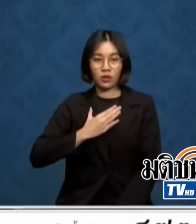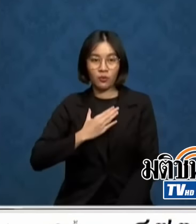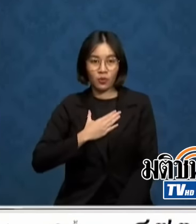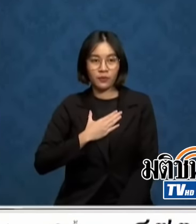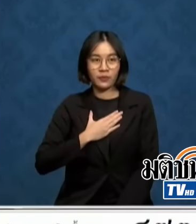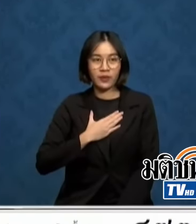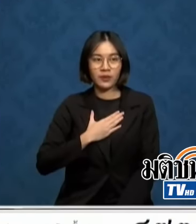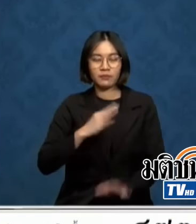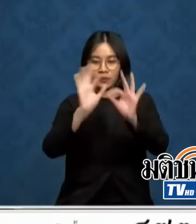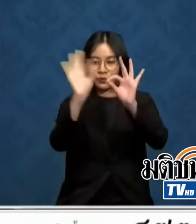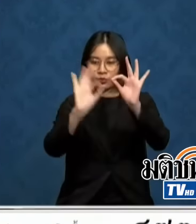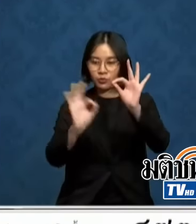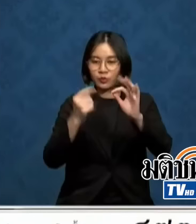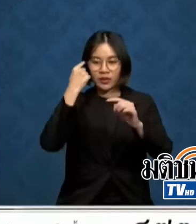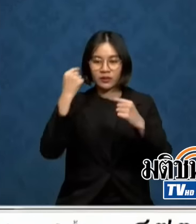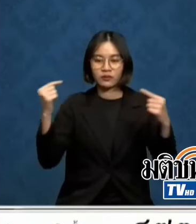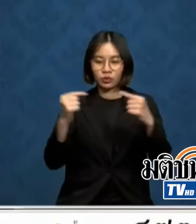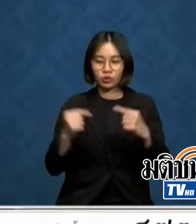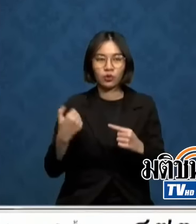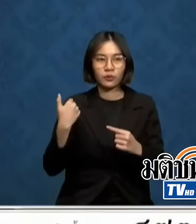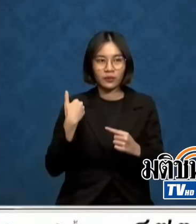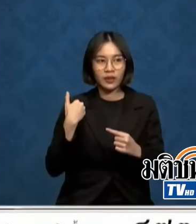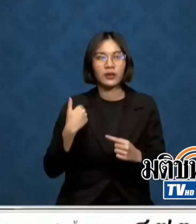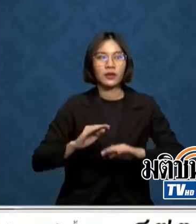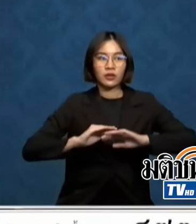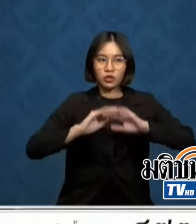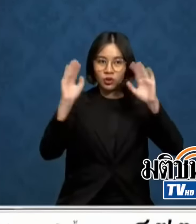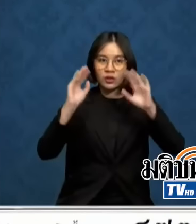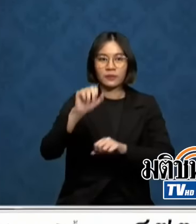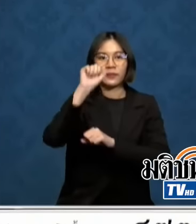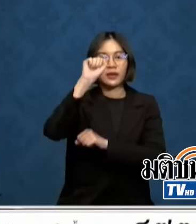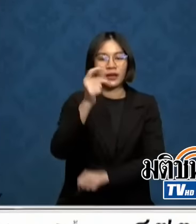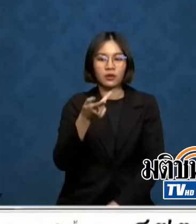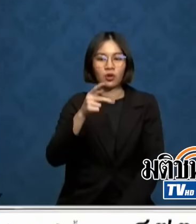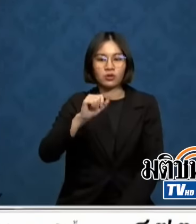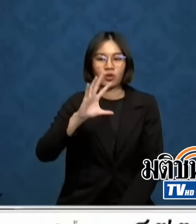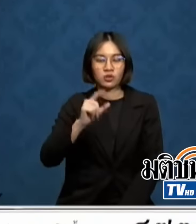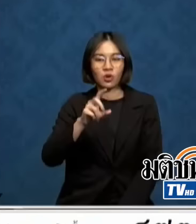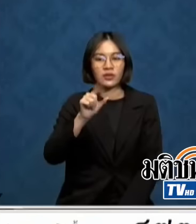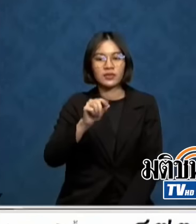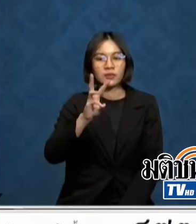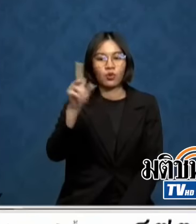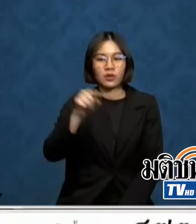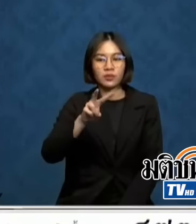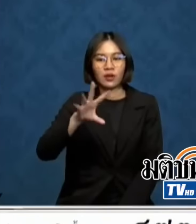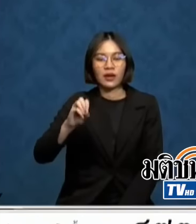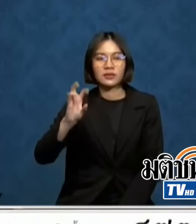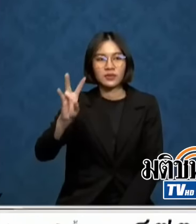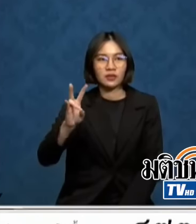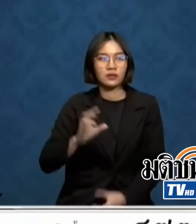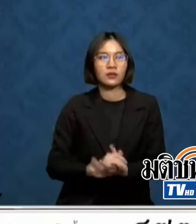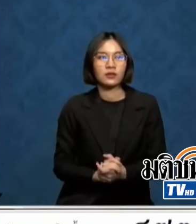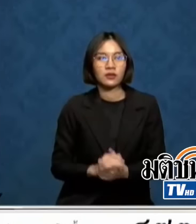มีหลายส่วนที่เห็นตรงกันเช่นสมควรยกเลิกประกาศคสชที่26/2555 7